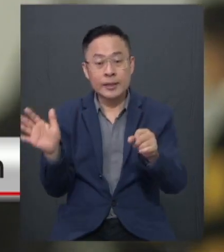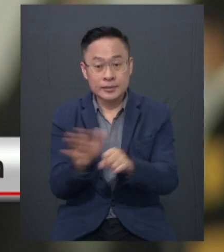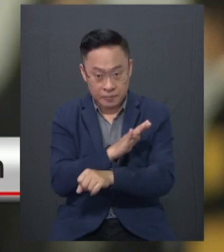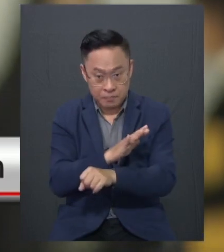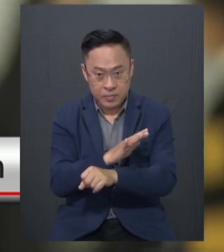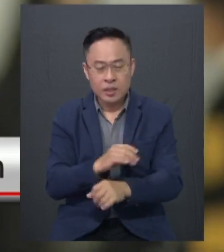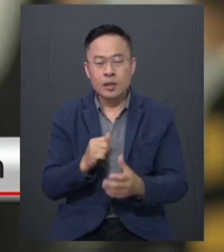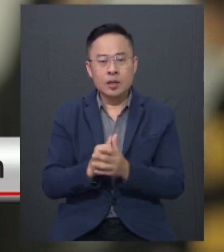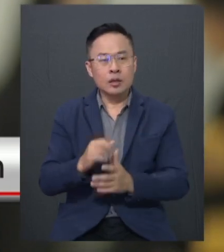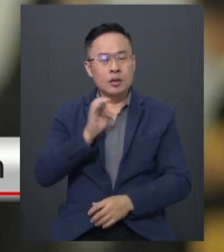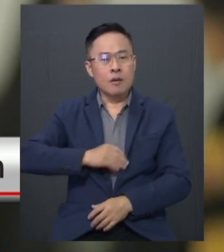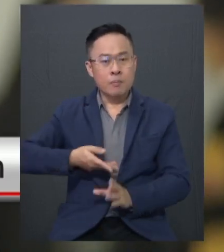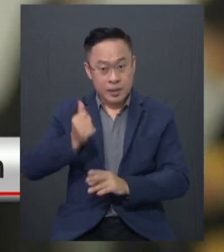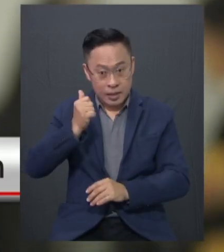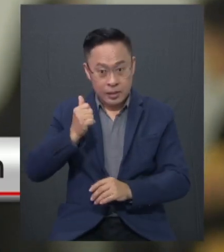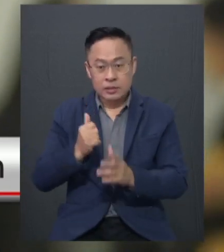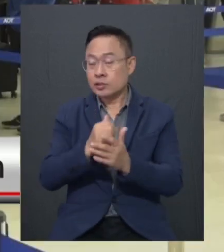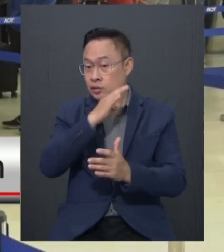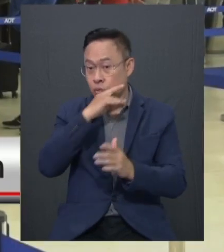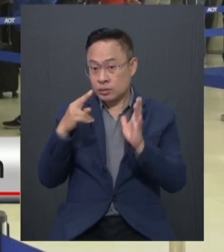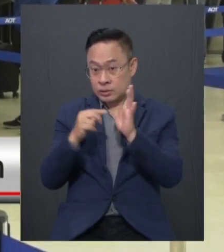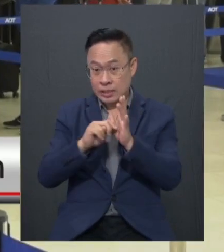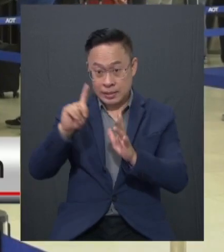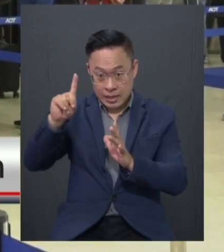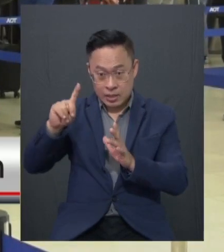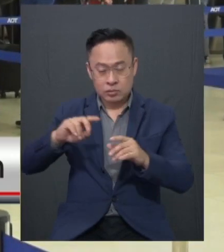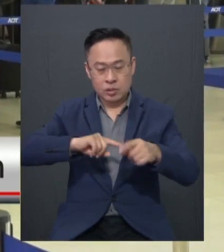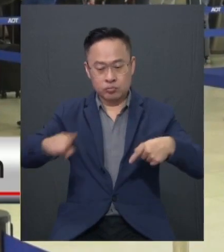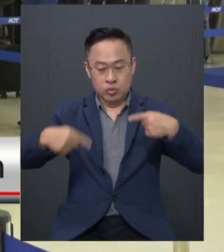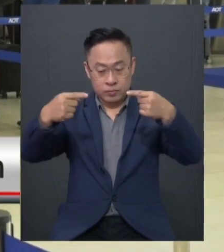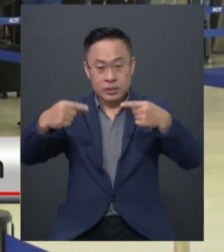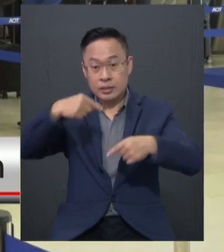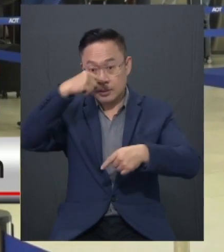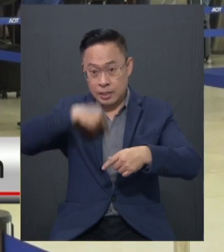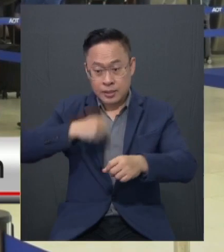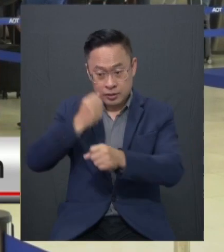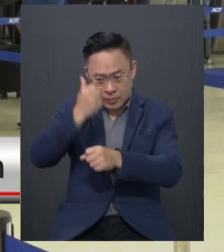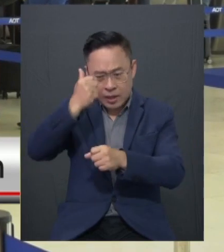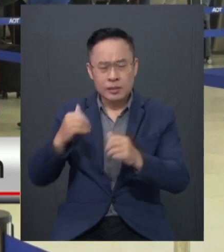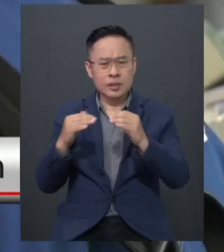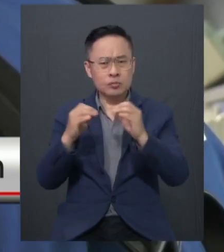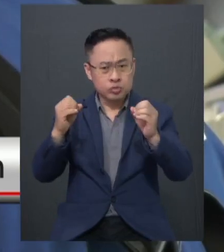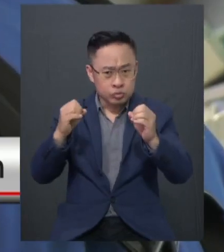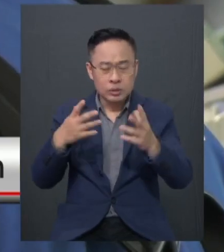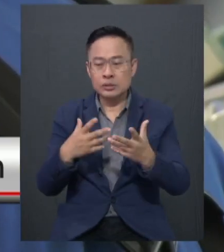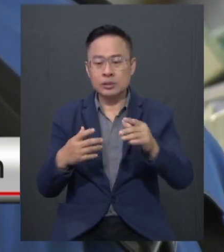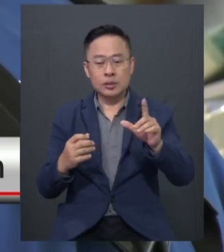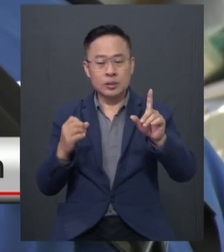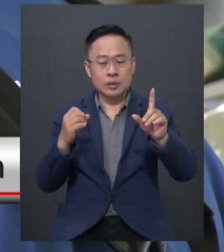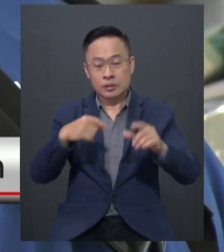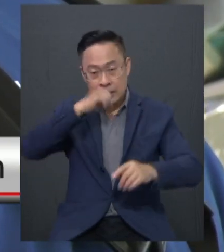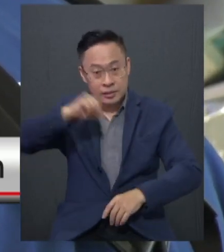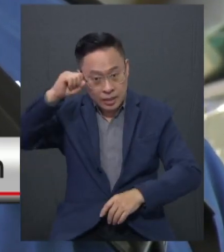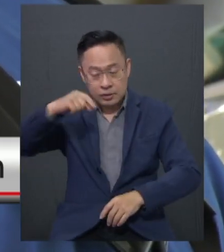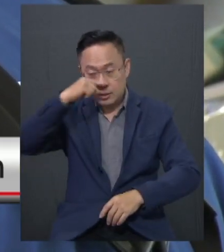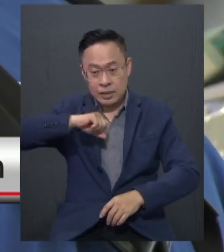แรกเกมที่2เราจะกลับมาเล่นต่อหน้าแฟนบอลและพวกเขาก็หมายถึงนักฟุตบอลนะครับจะมีแรงเชียร์มากขึ้นอย่าง